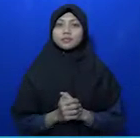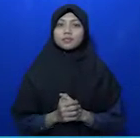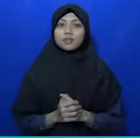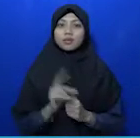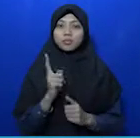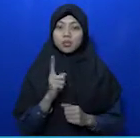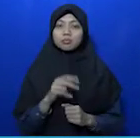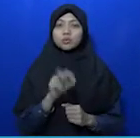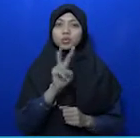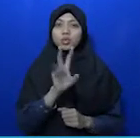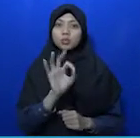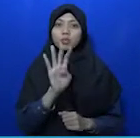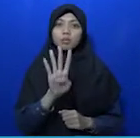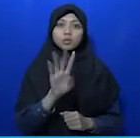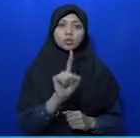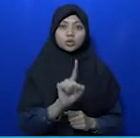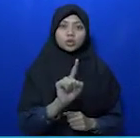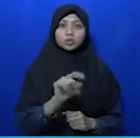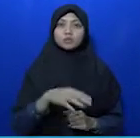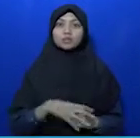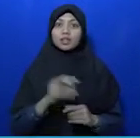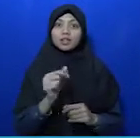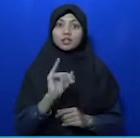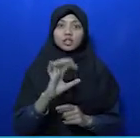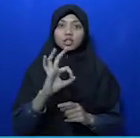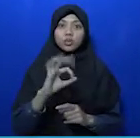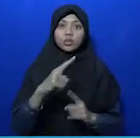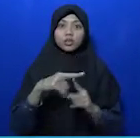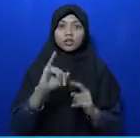mereka memegang hak 40% dari produksi.